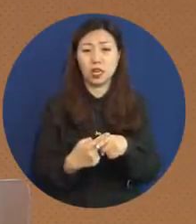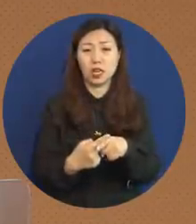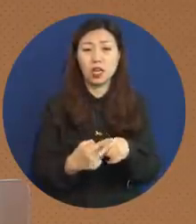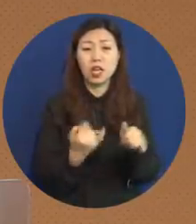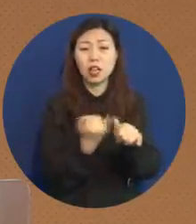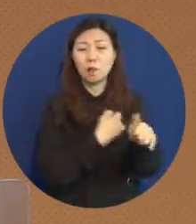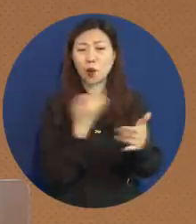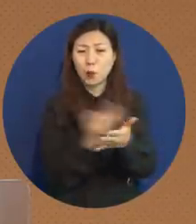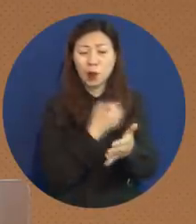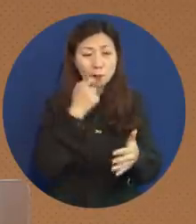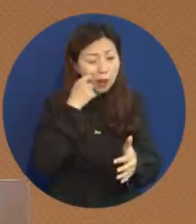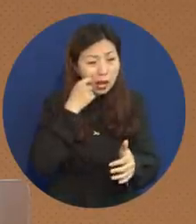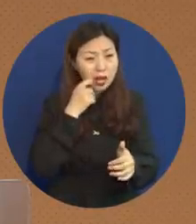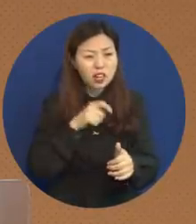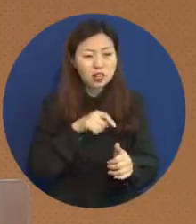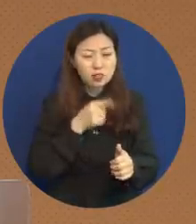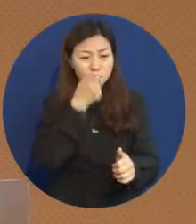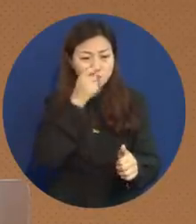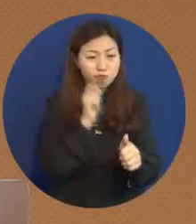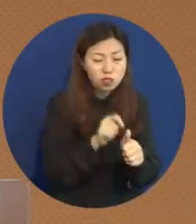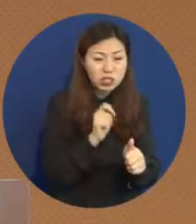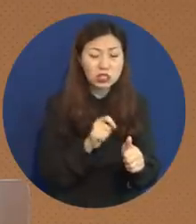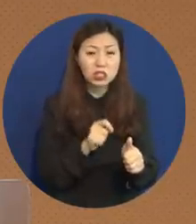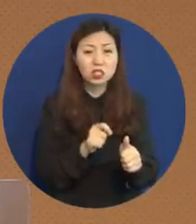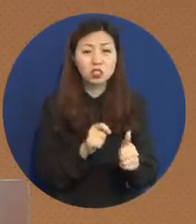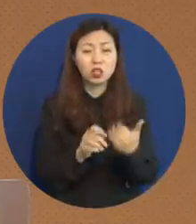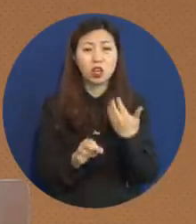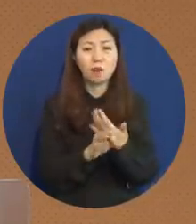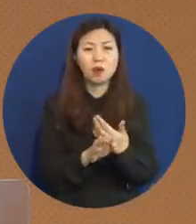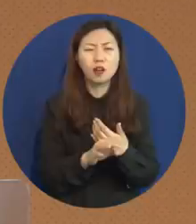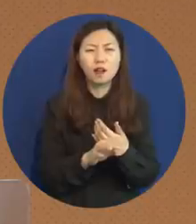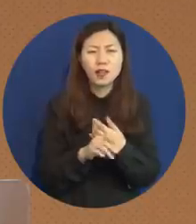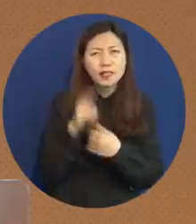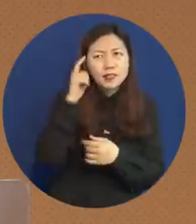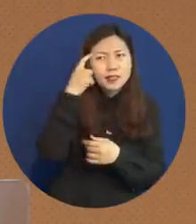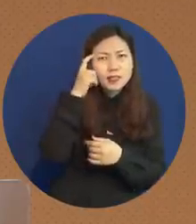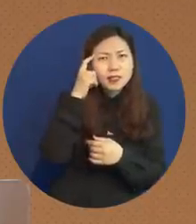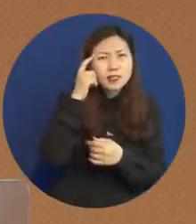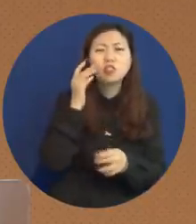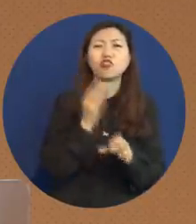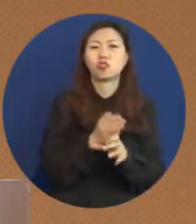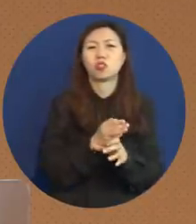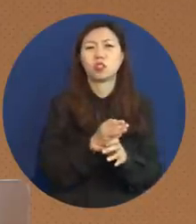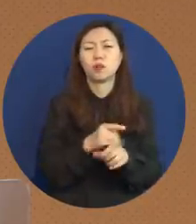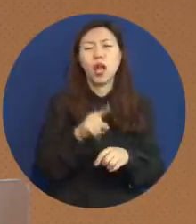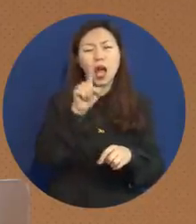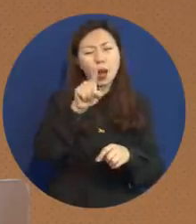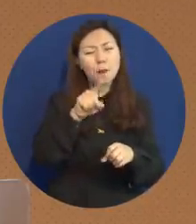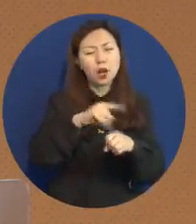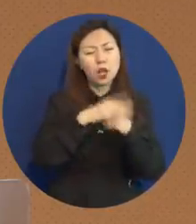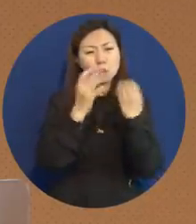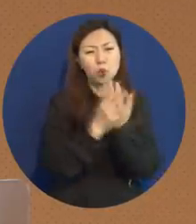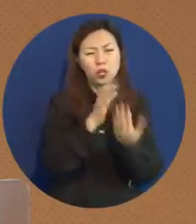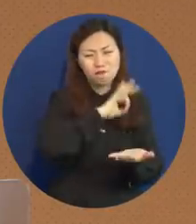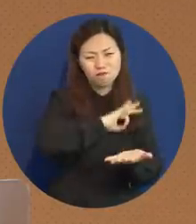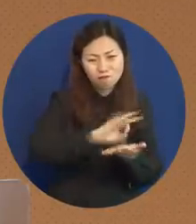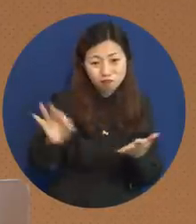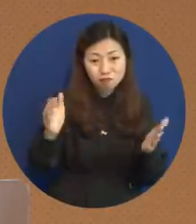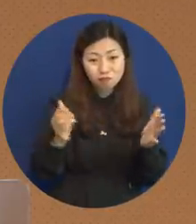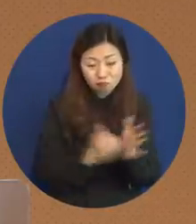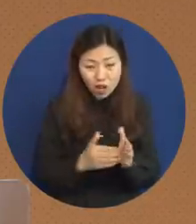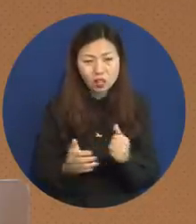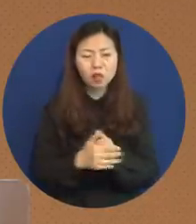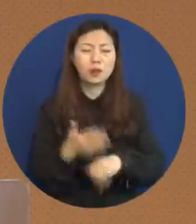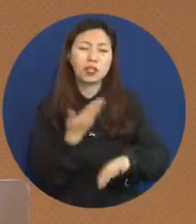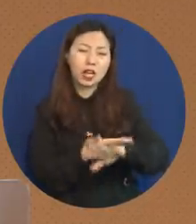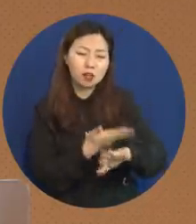무시하거나 하면 자기도 벌어야 되겠다. 이거 자꾸 꾀를 쓰게 된단 말이에요. 그러니까 한꺼번에 까먹으니까 다른 걸로 잘